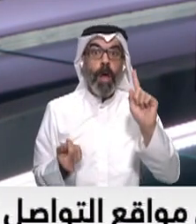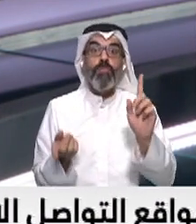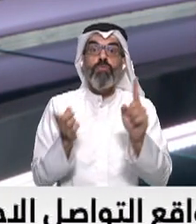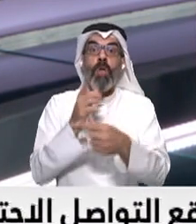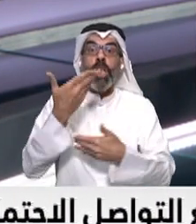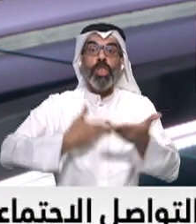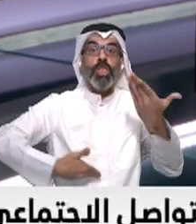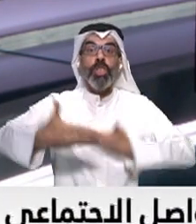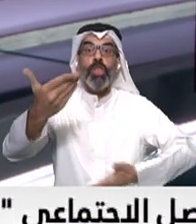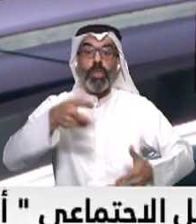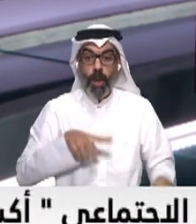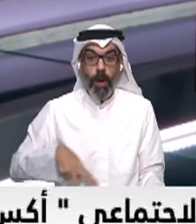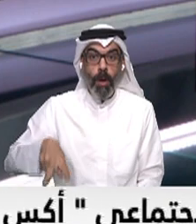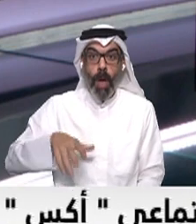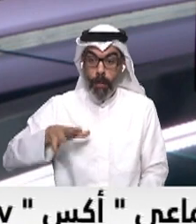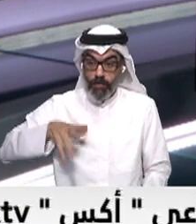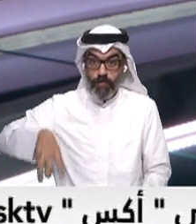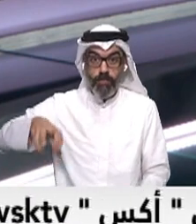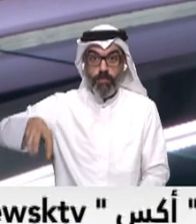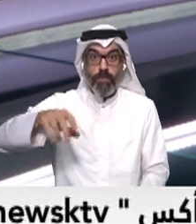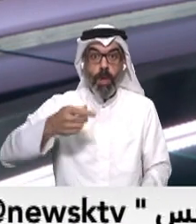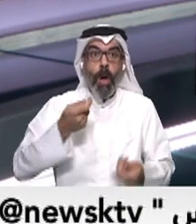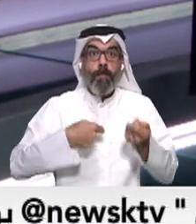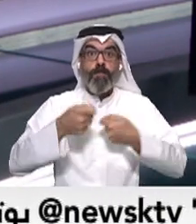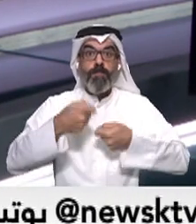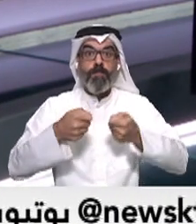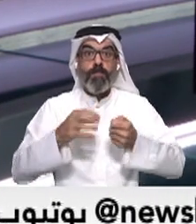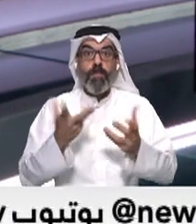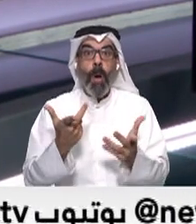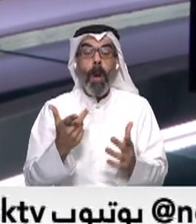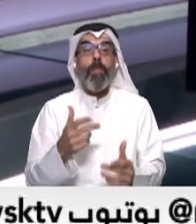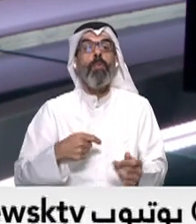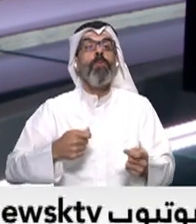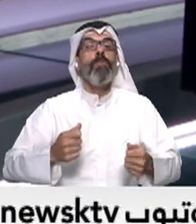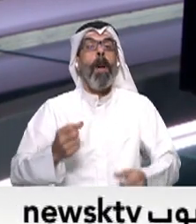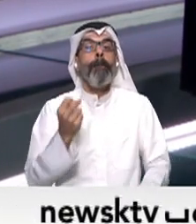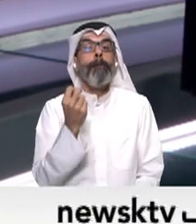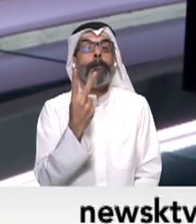التجاري بين دول المجلس والاتحاد الأوروبي نحو